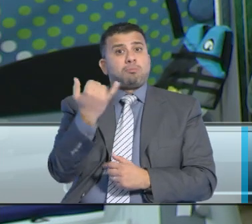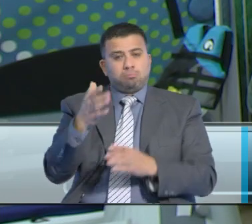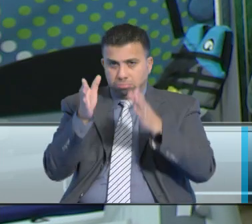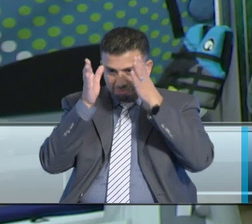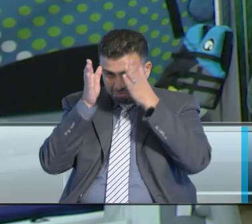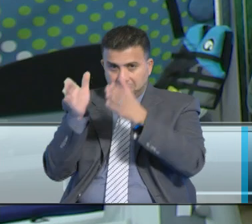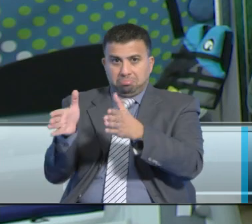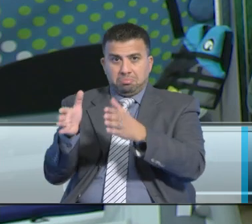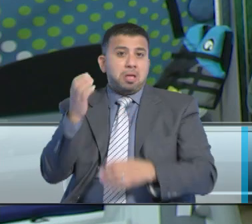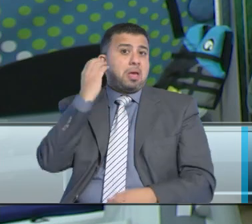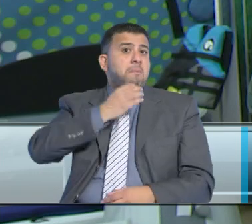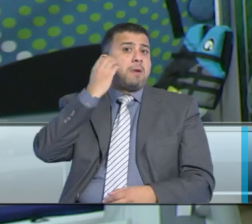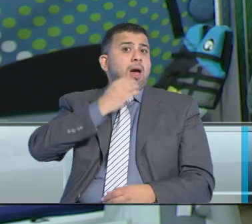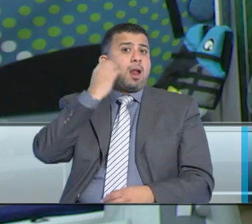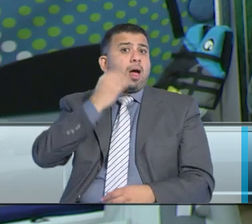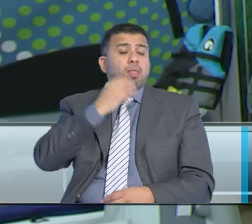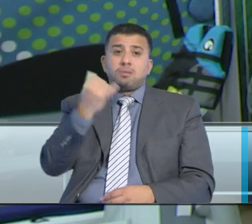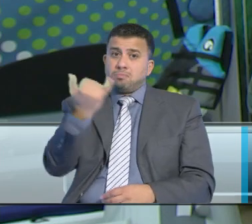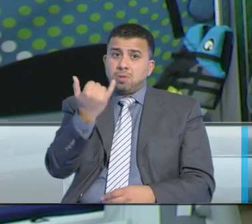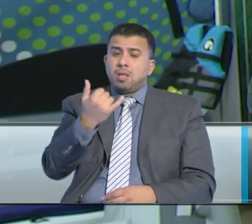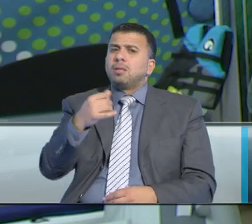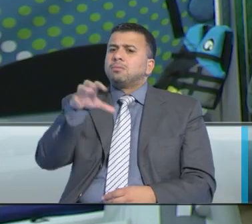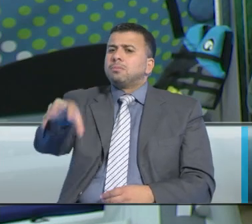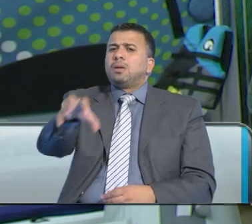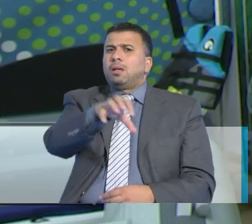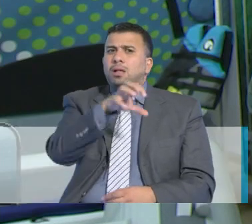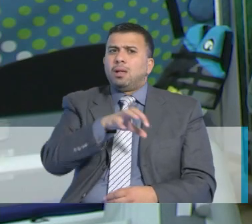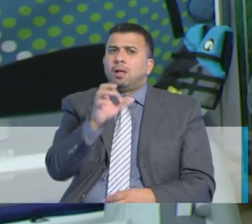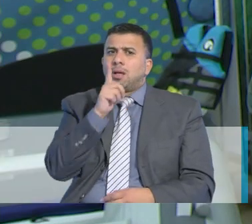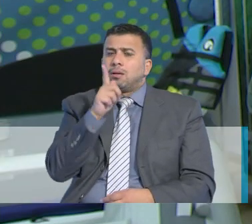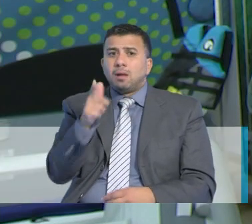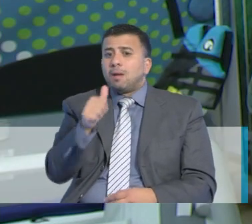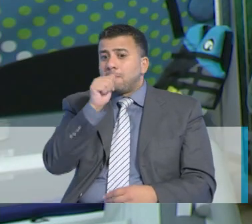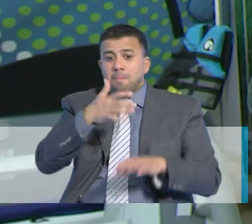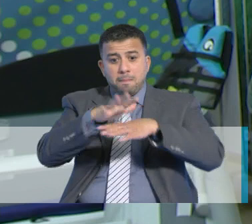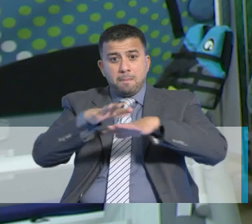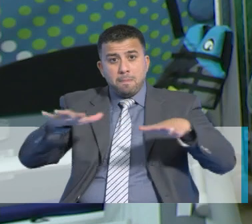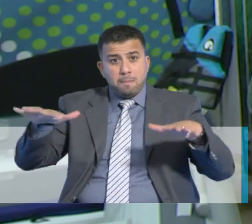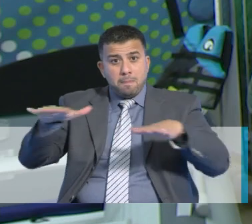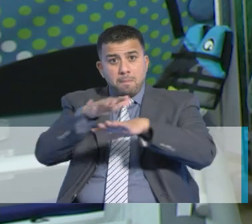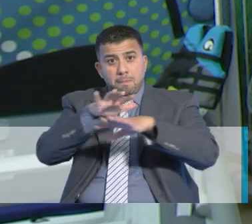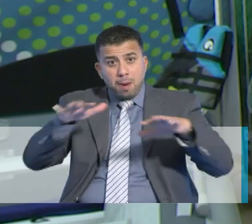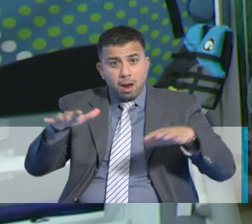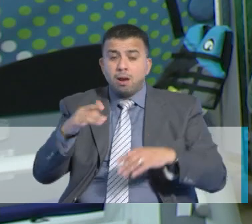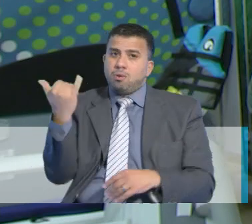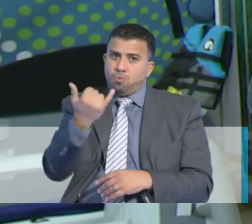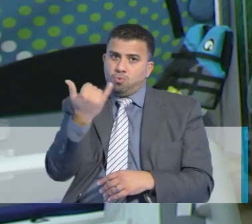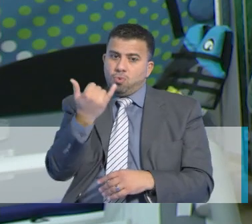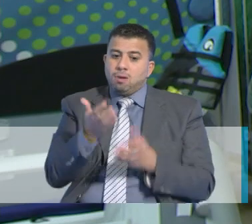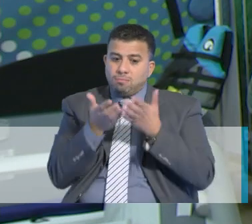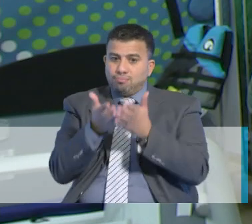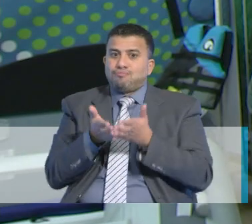على دولة الإمارات وعلى دول المجاورة، بما أن البحر هو عامل رئيسي ورافد